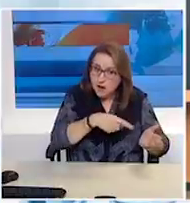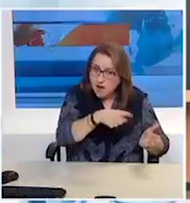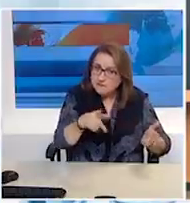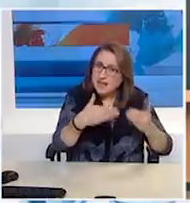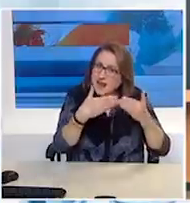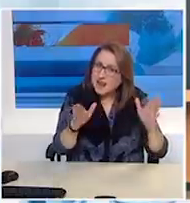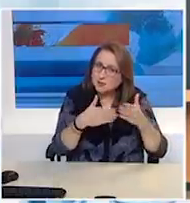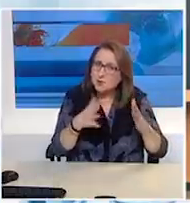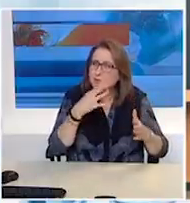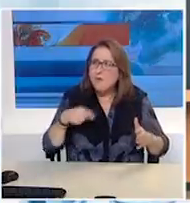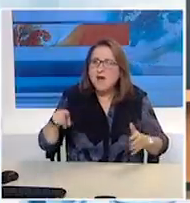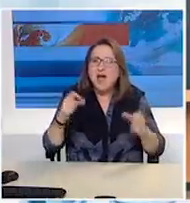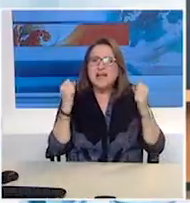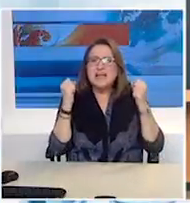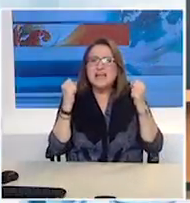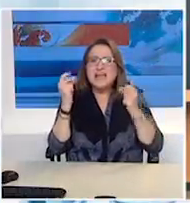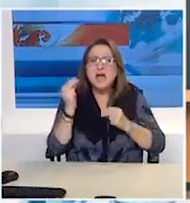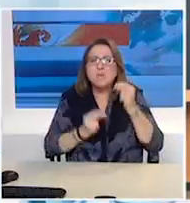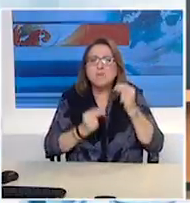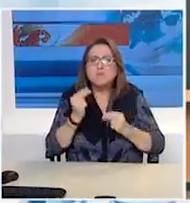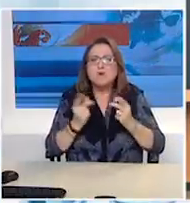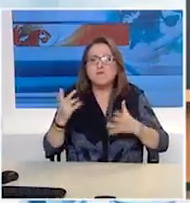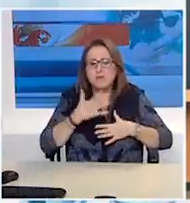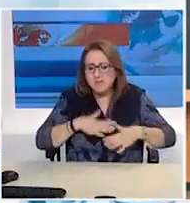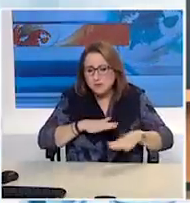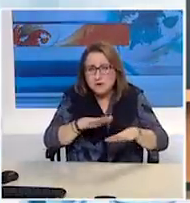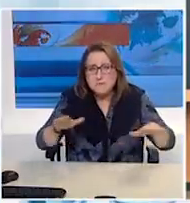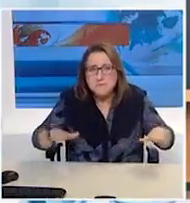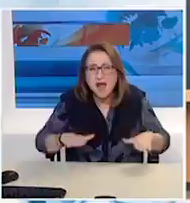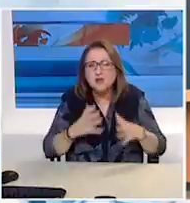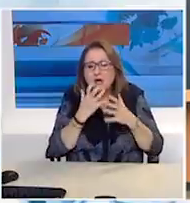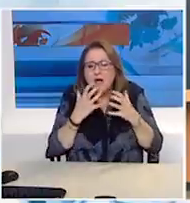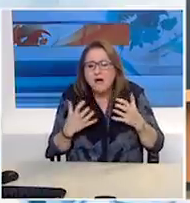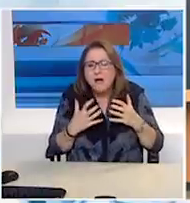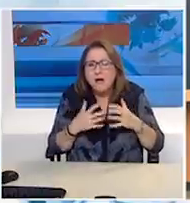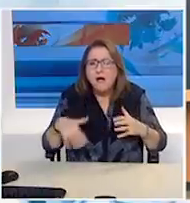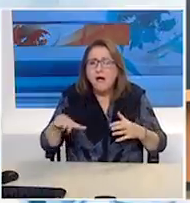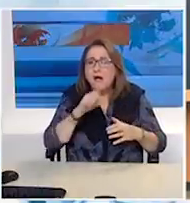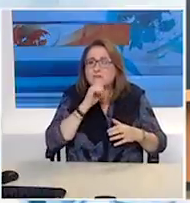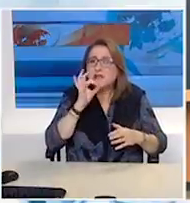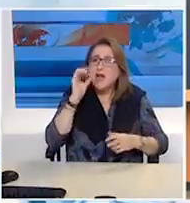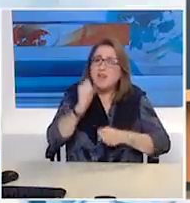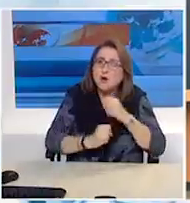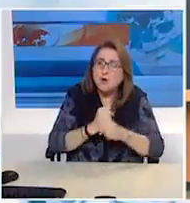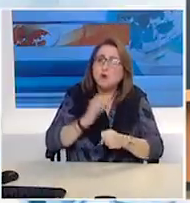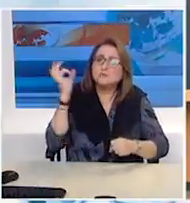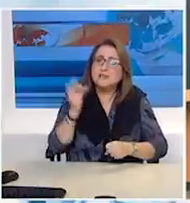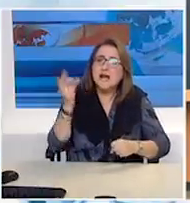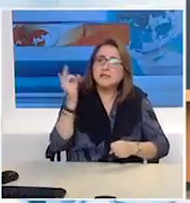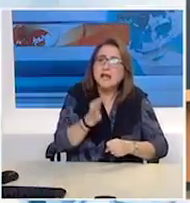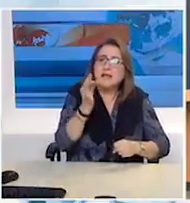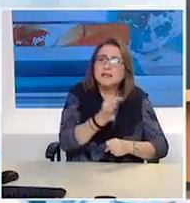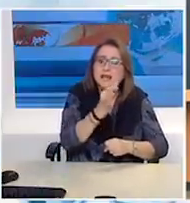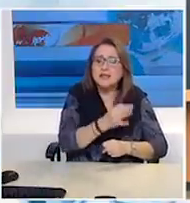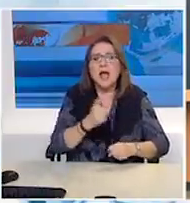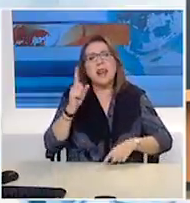ανοίξουν νωρίτερα από άλλες τουριστικές δομές με λήψη κατάλληλων μέτρων? Επειδή οι ηλικιωμένοι που κάνουν ιαματικά λουτρά τείνουν να κάνουν πηγαδάκια